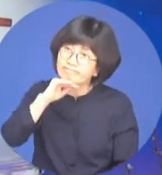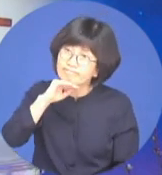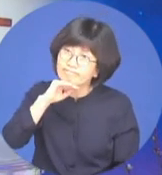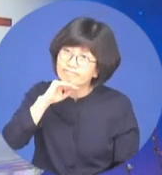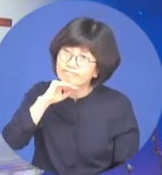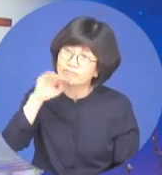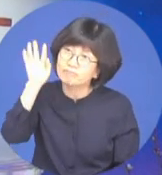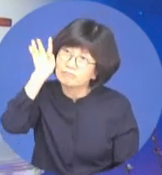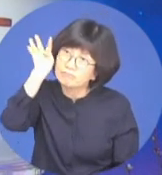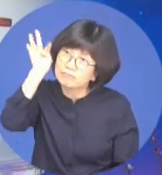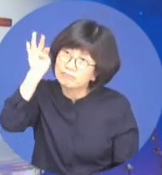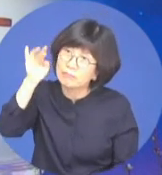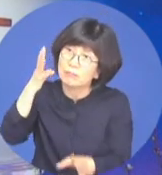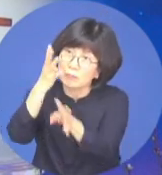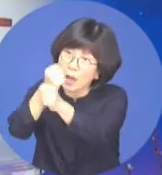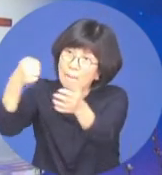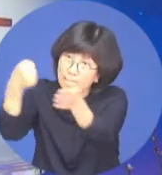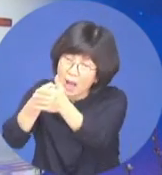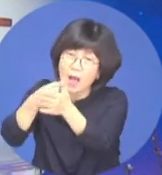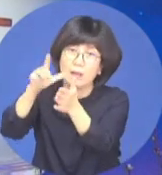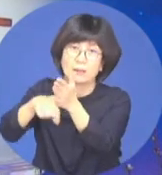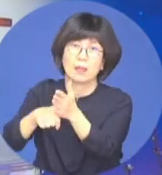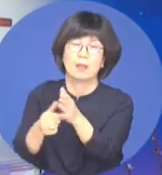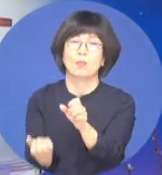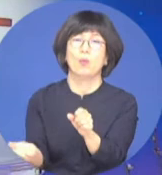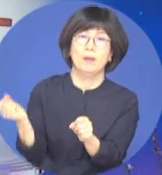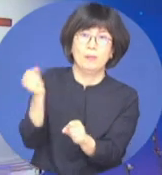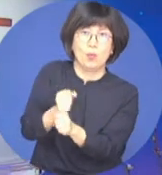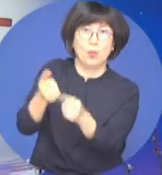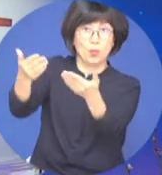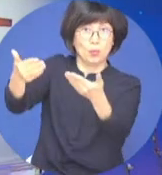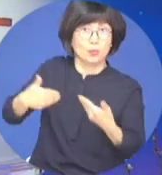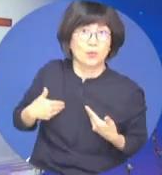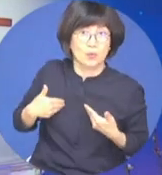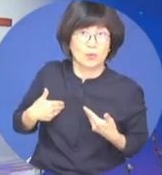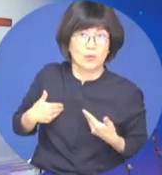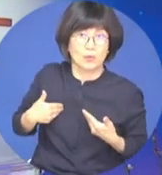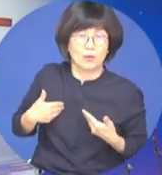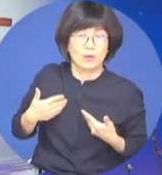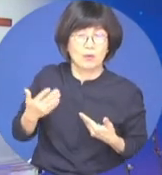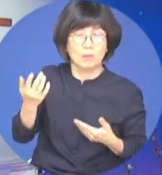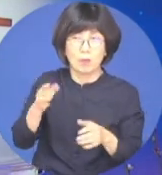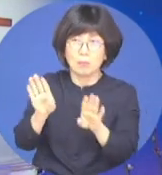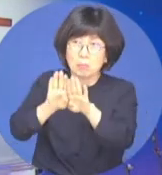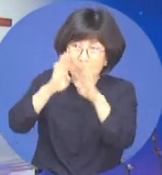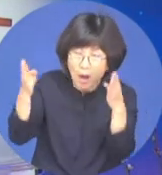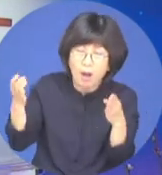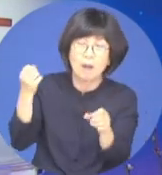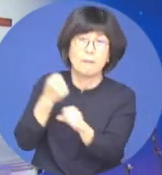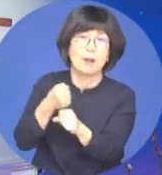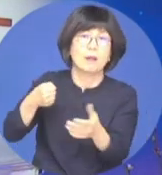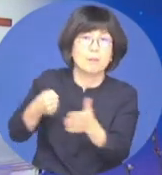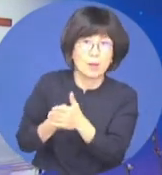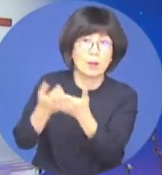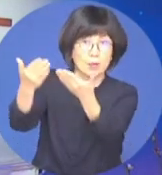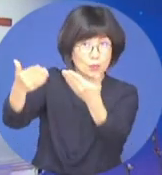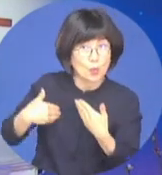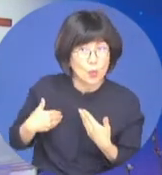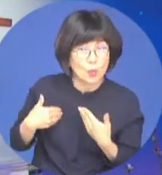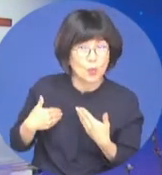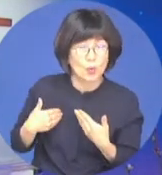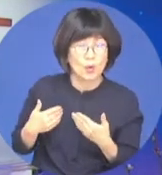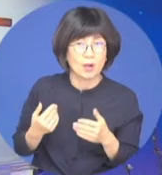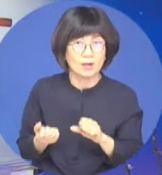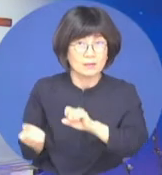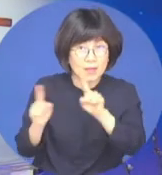하나님이 정한 때에 회복을 시킬 거 회복시키시고, 정한 때에 열어줄 것을 열어주시고, 정한 때에 살릴 것을